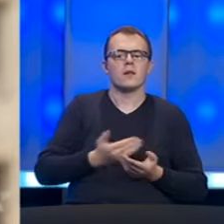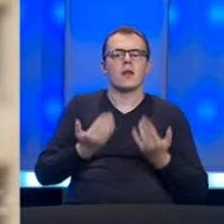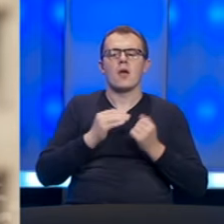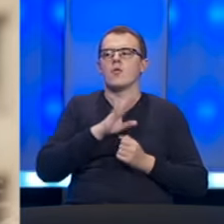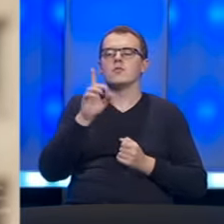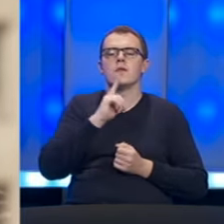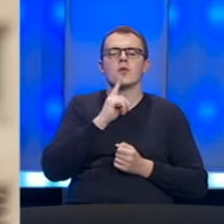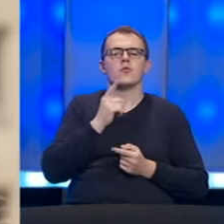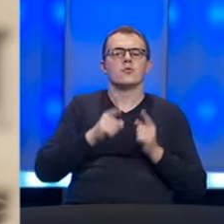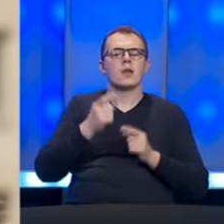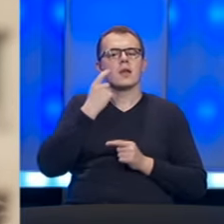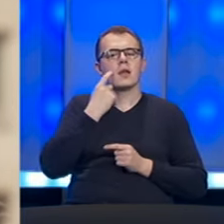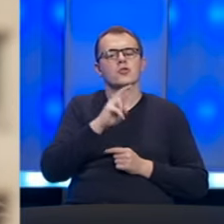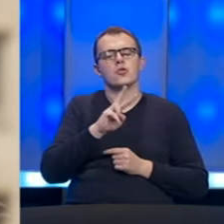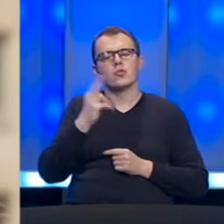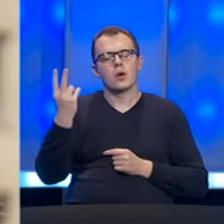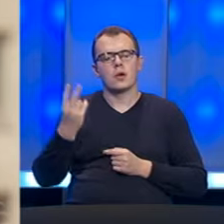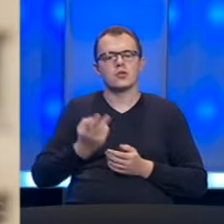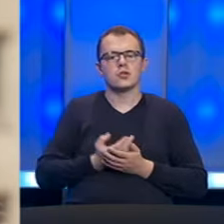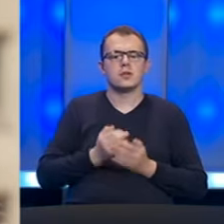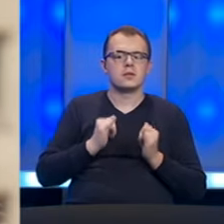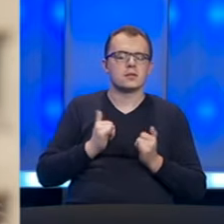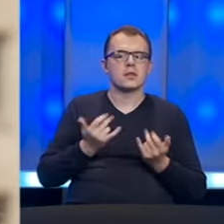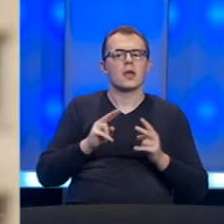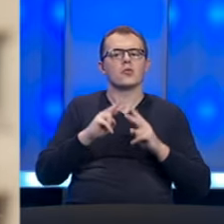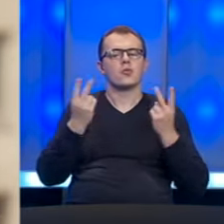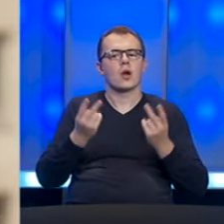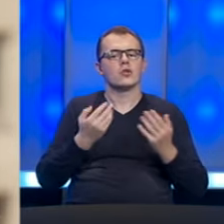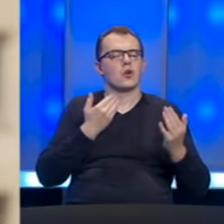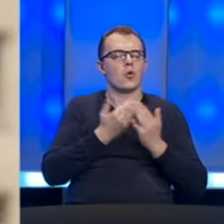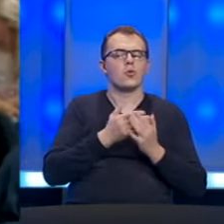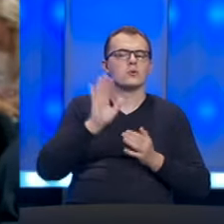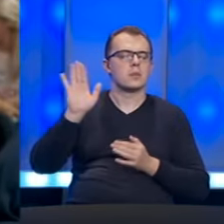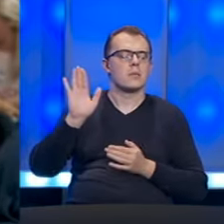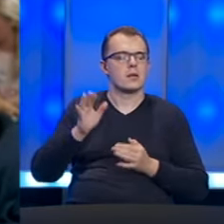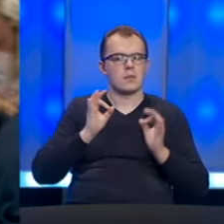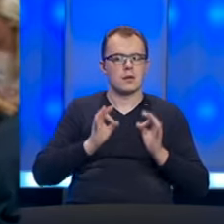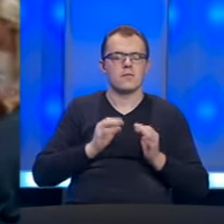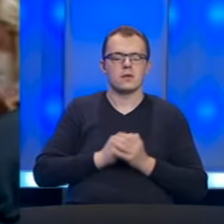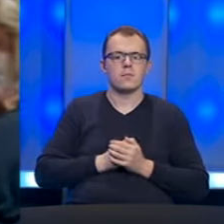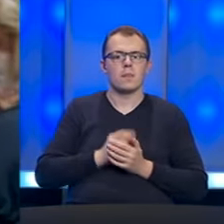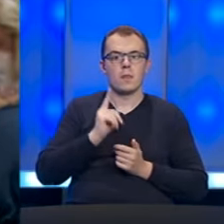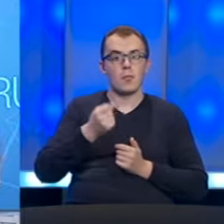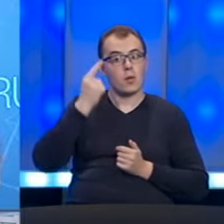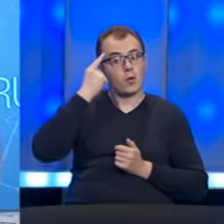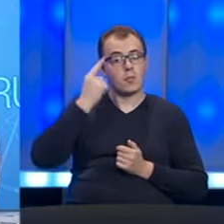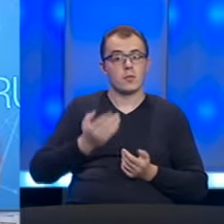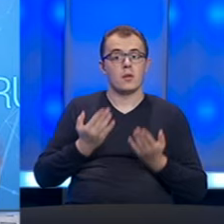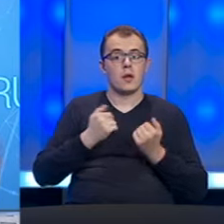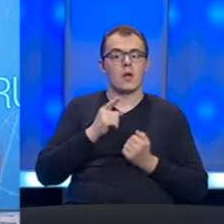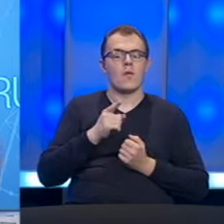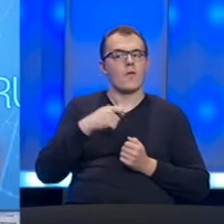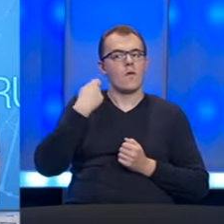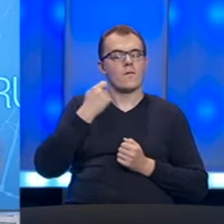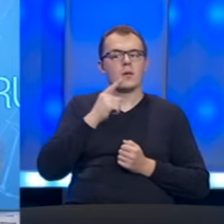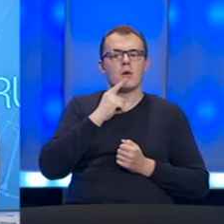su na neki način drugačiji. Sada je drugačiji odnos prema njima definitivno. Moramo napomenuti da je ovo